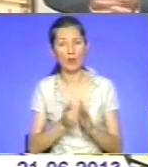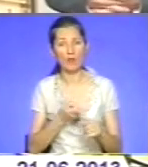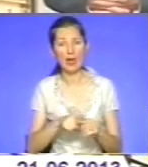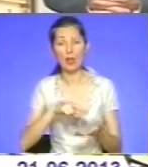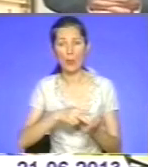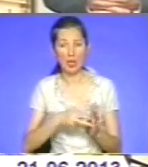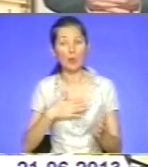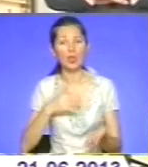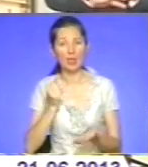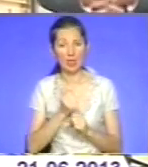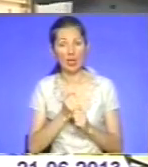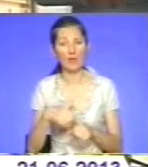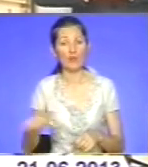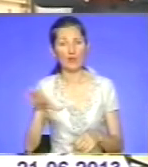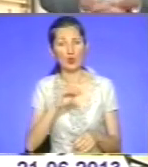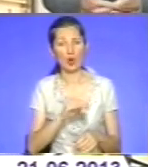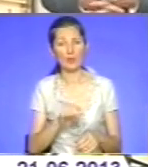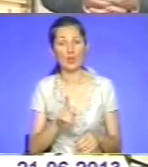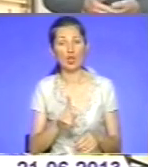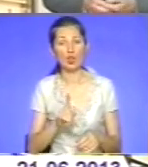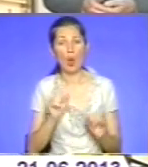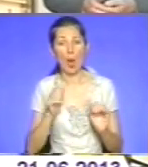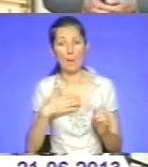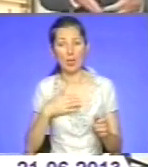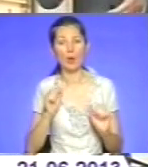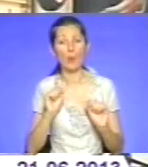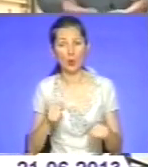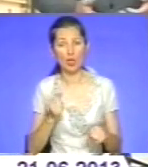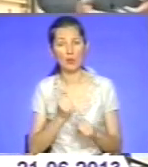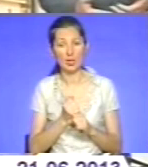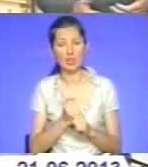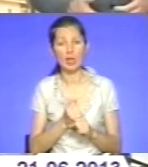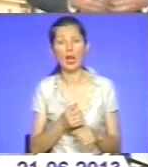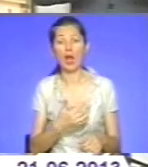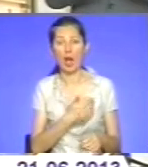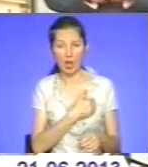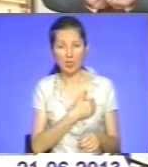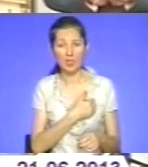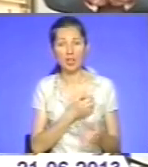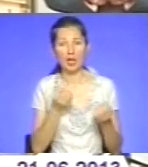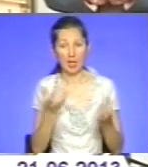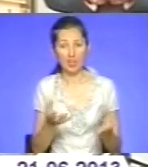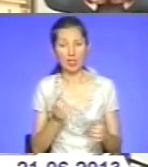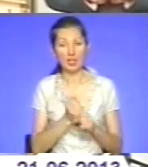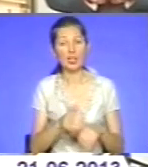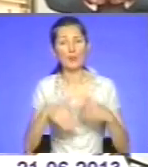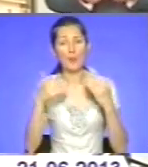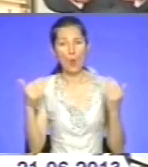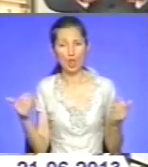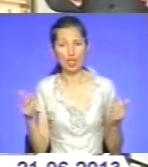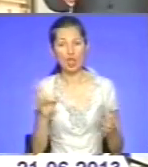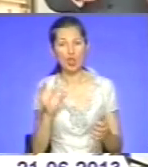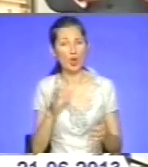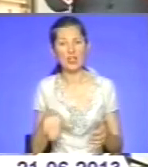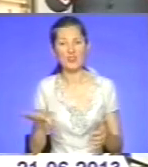все. По крайній мірі, що мы в состоянии. Да, желательно, конечно, делать больше, но не